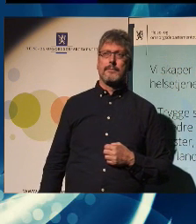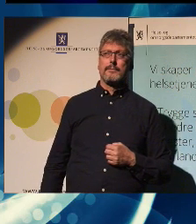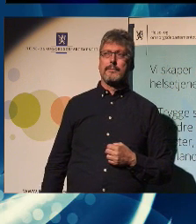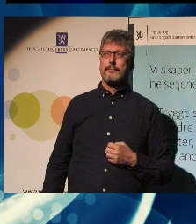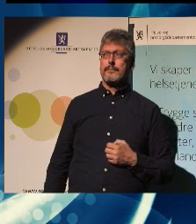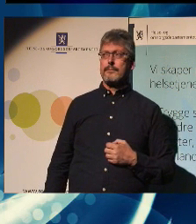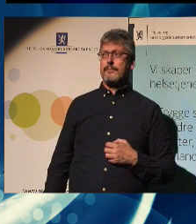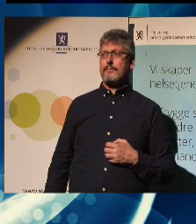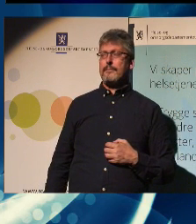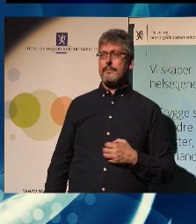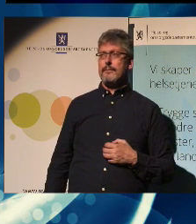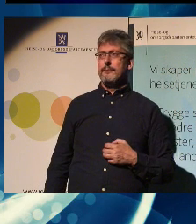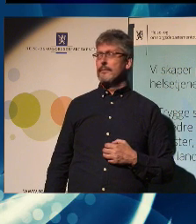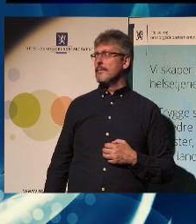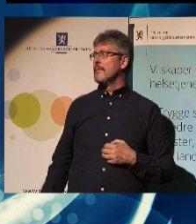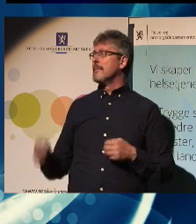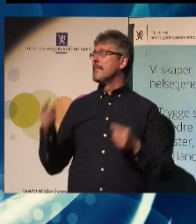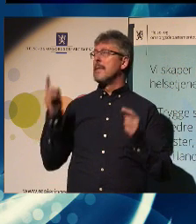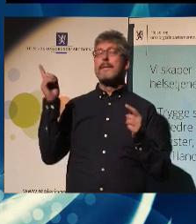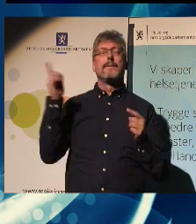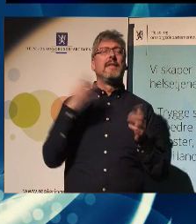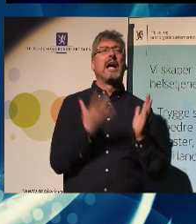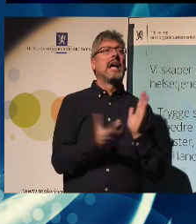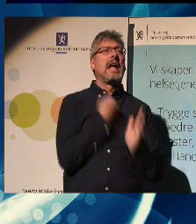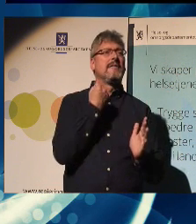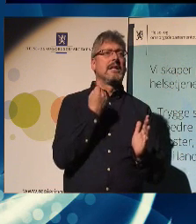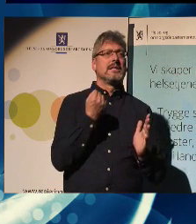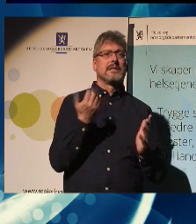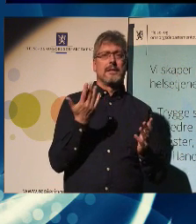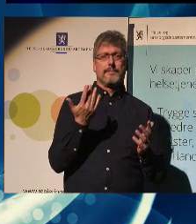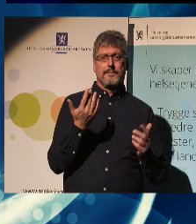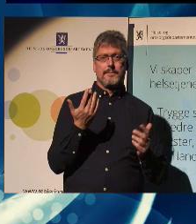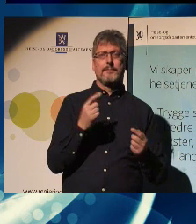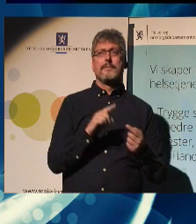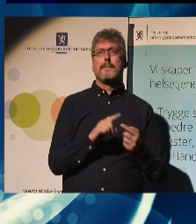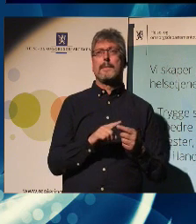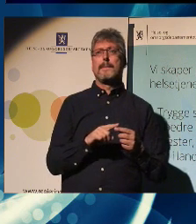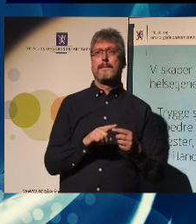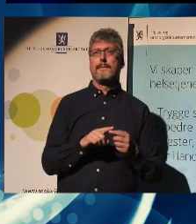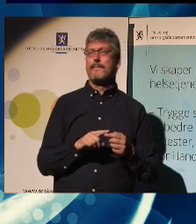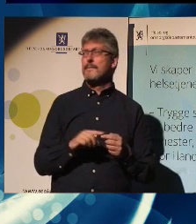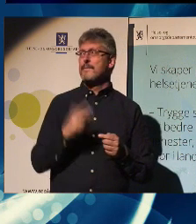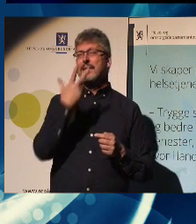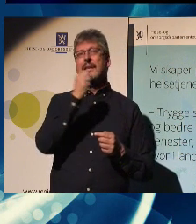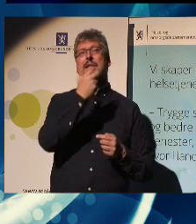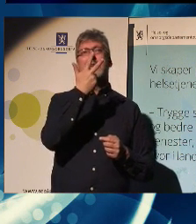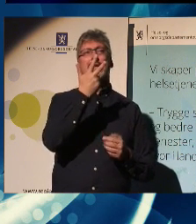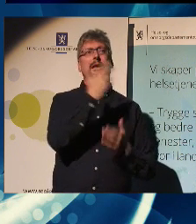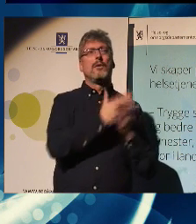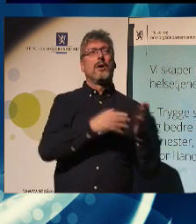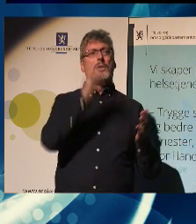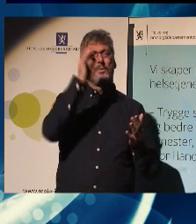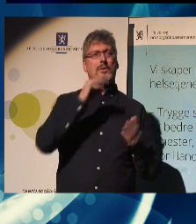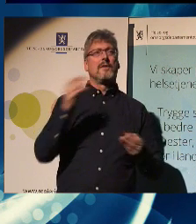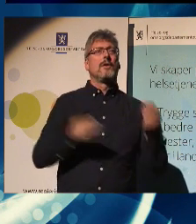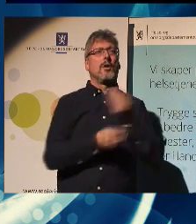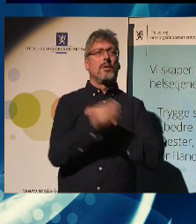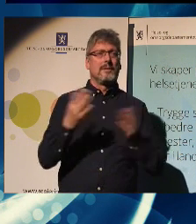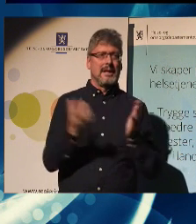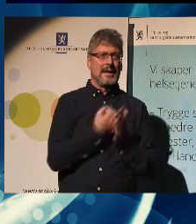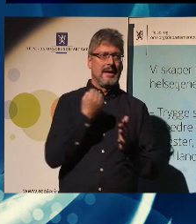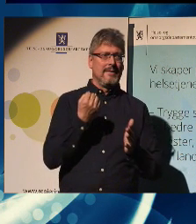Når det gjelder gevinster, da, så det 39,5% av de økonomiske gevinstene